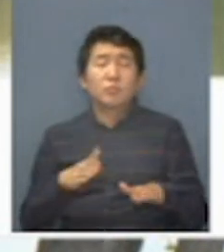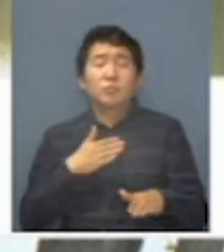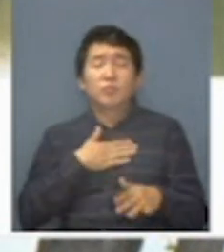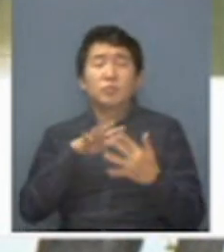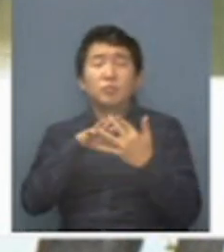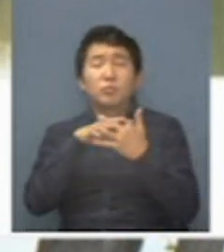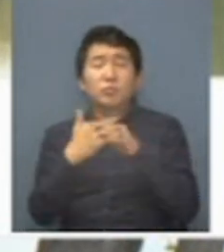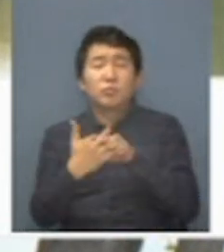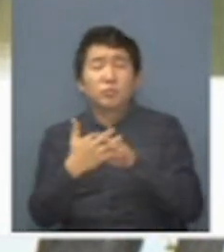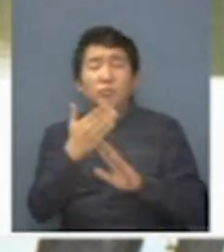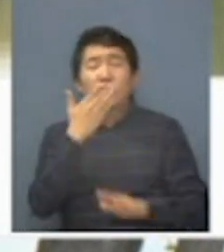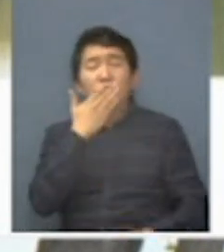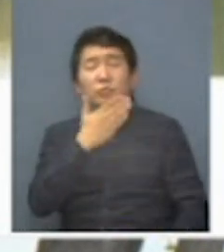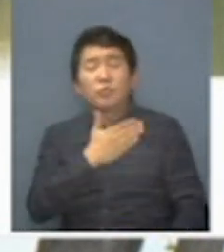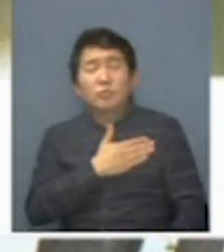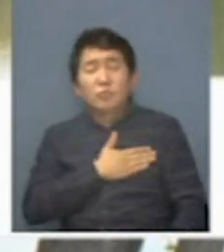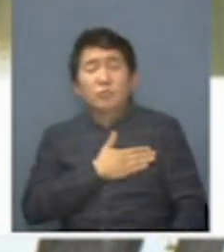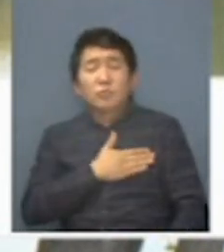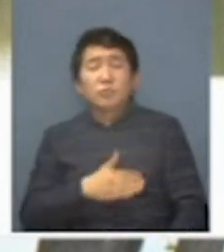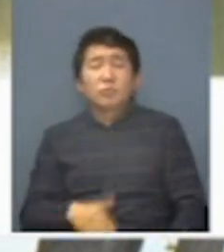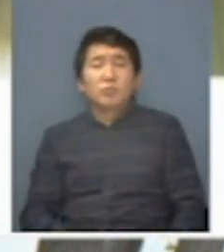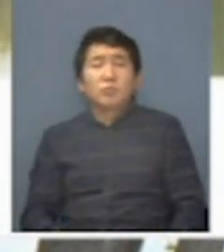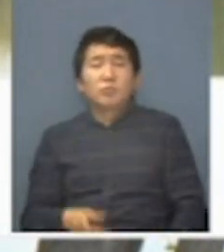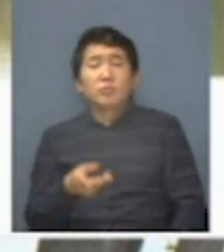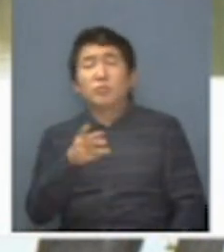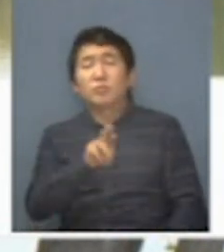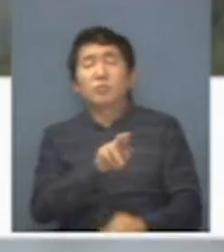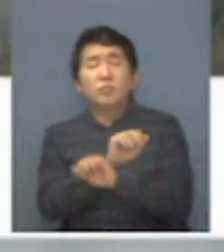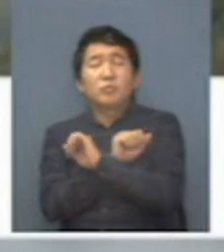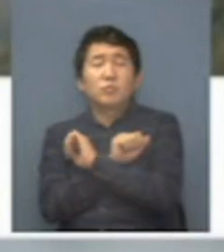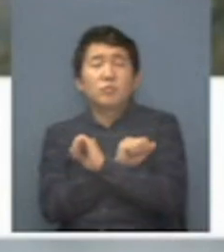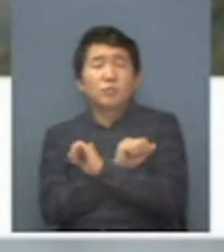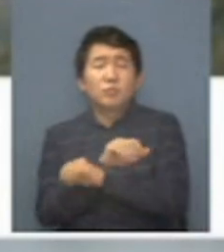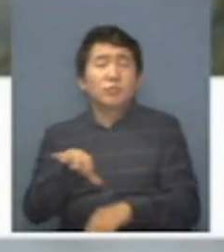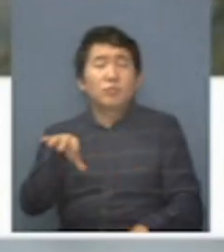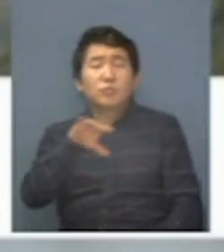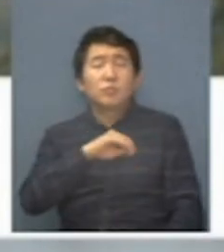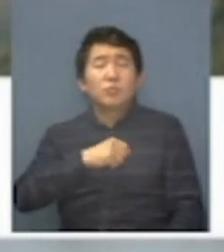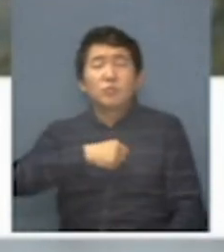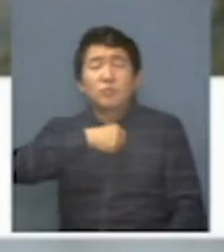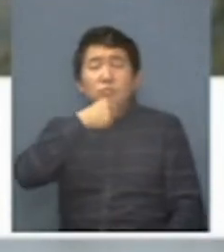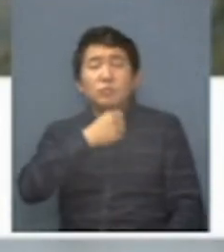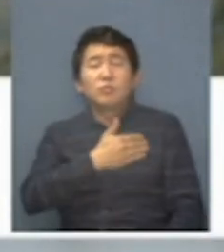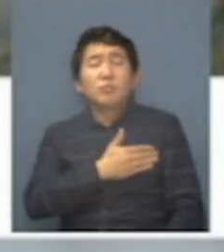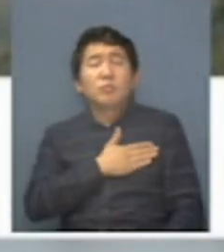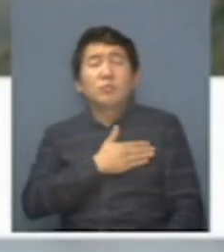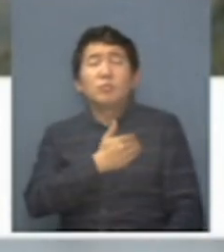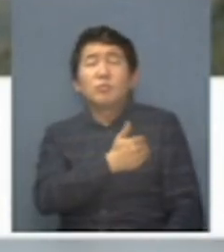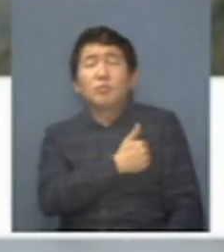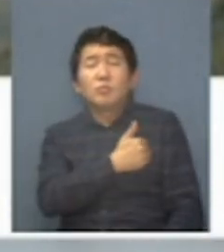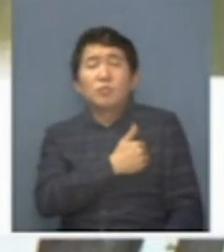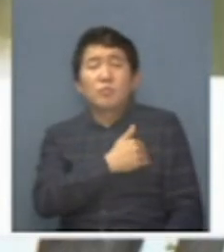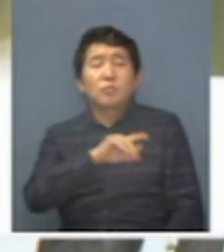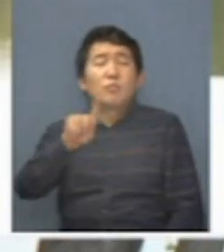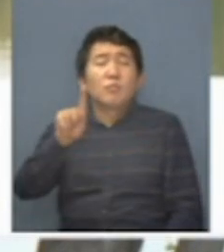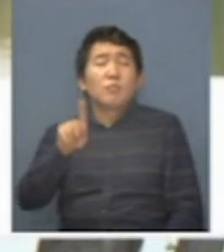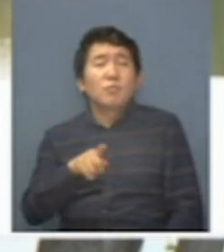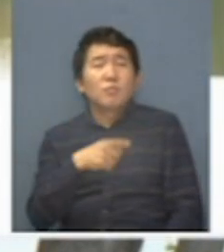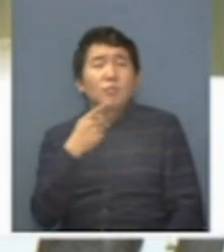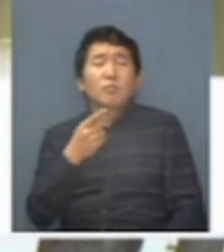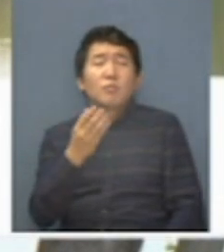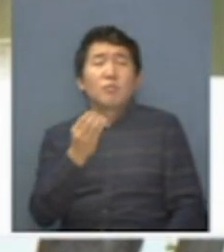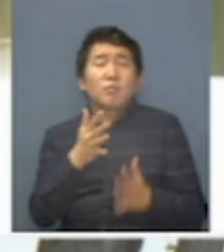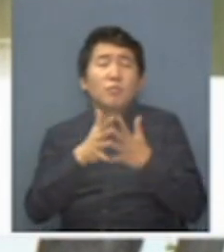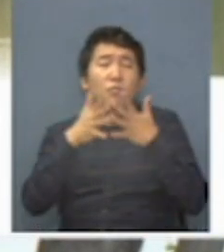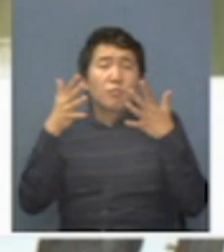поселка, любимом для отдыха всех возрастов. Нам бы хотелось привлекать к этой акции еще